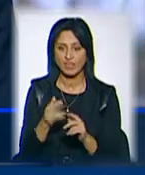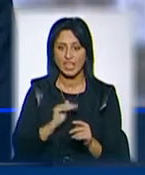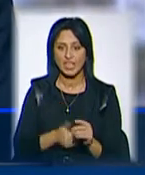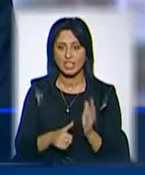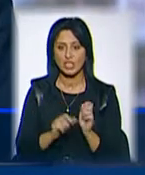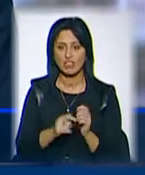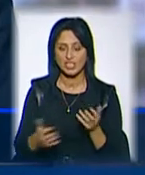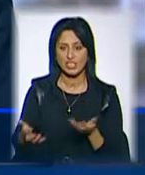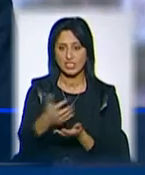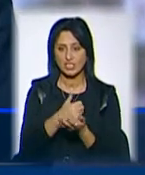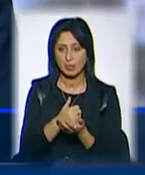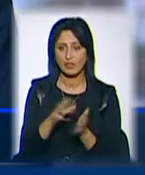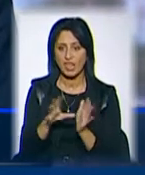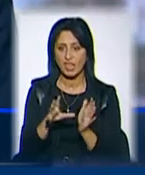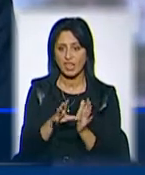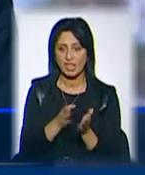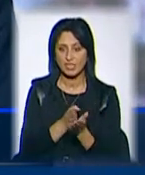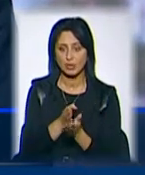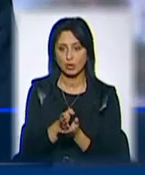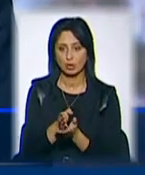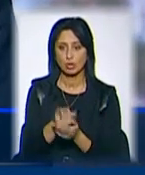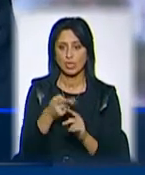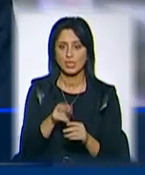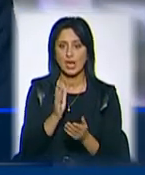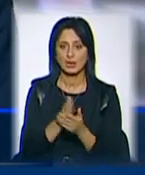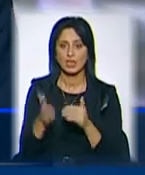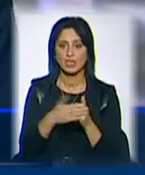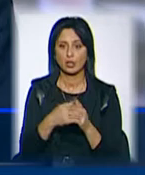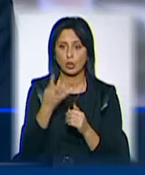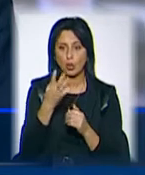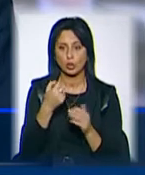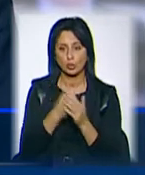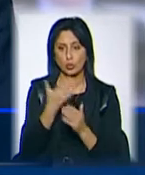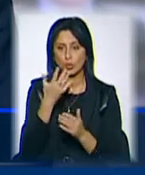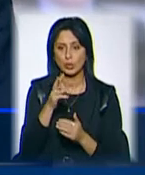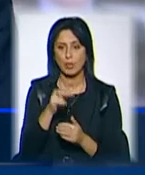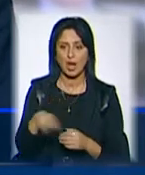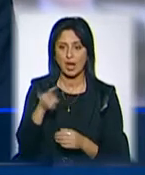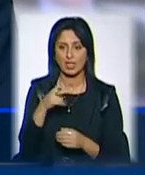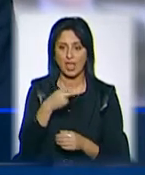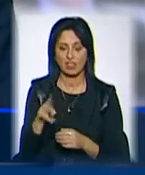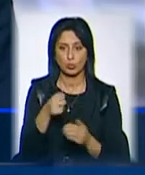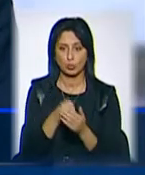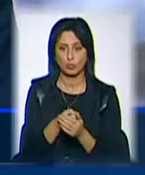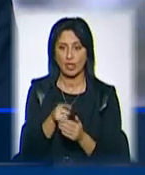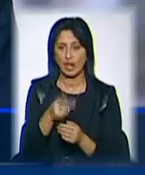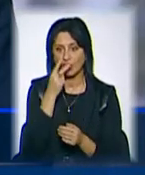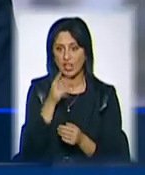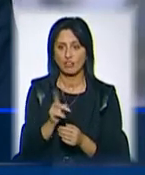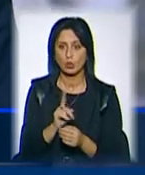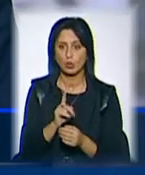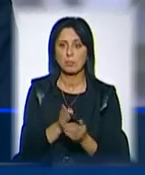კერძო ინვესტიციების სახით ენერგეტიკის სფეროში და ეს არის დაახლოებით 4-დან 5 მილიარდ ევრომდე, აქ ნახავთ,